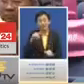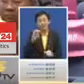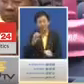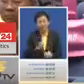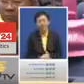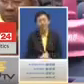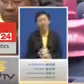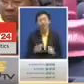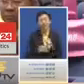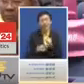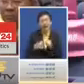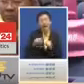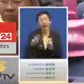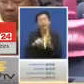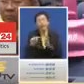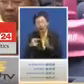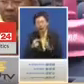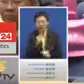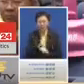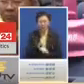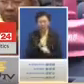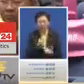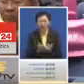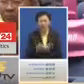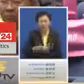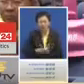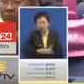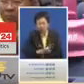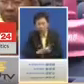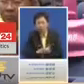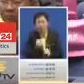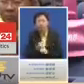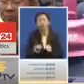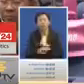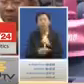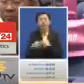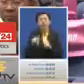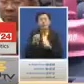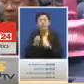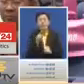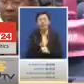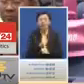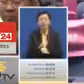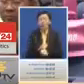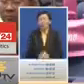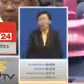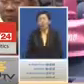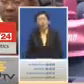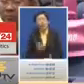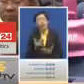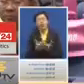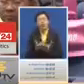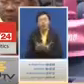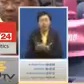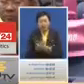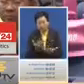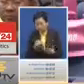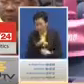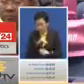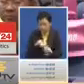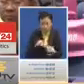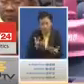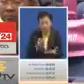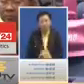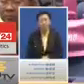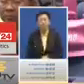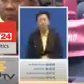ำทั้งนาปีนาปลังยังเป็นหนี้ทั่วหัวแล้วนี่ได้ทำนาปีอย่างเดียวแล้วราคาตกแล้วเขาจะอยู่ยังไงครับเพราะนั้นนโ